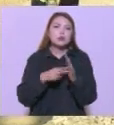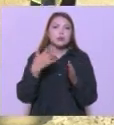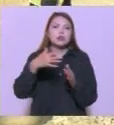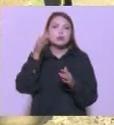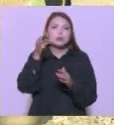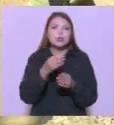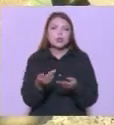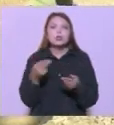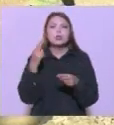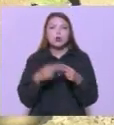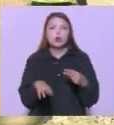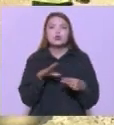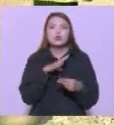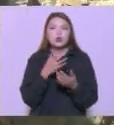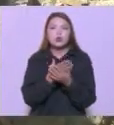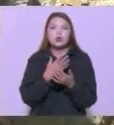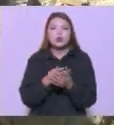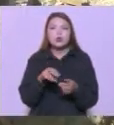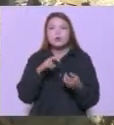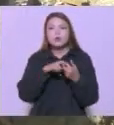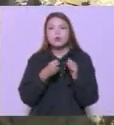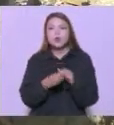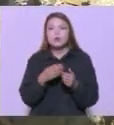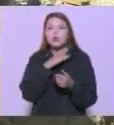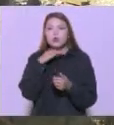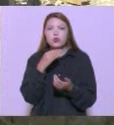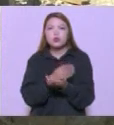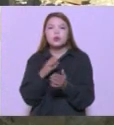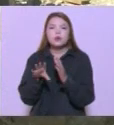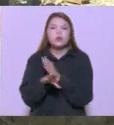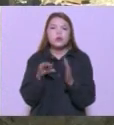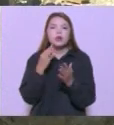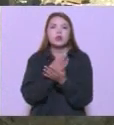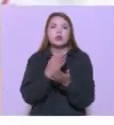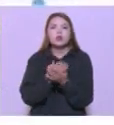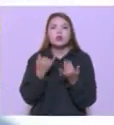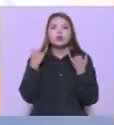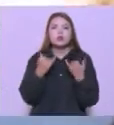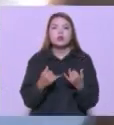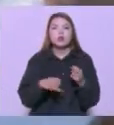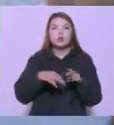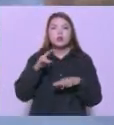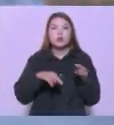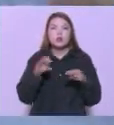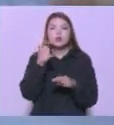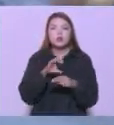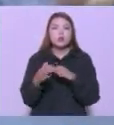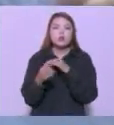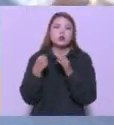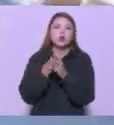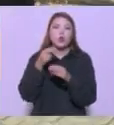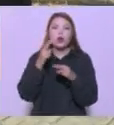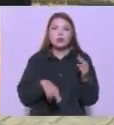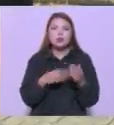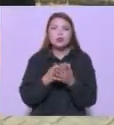астамы аяқталды. Негізінен ақауы көп жерлер таңдалып алынған. Мердігер мекеме мамандары құрылысты қыркүйектің аяғына дейін бітіру